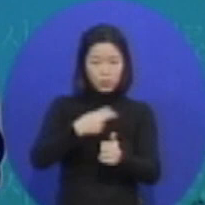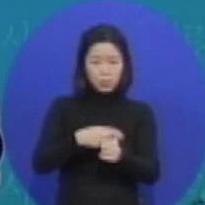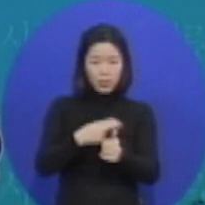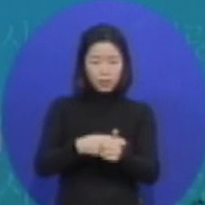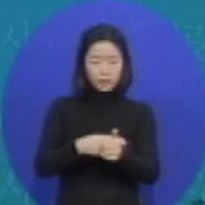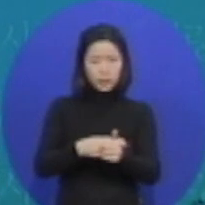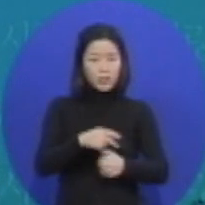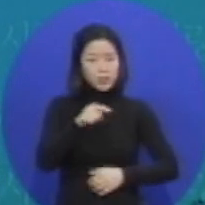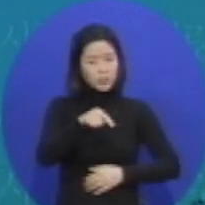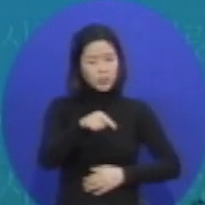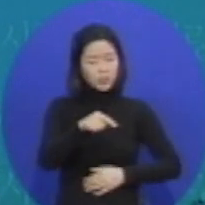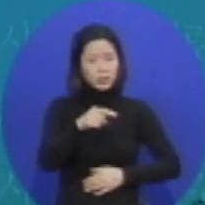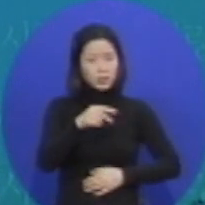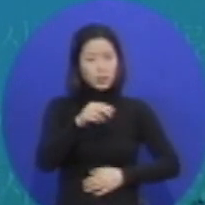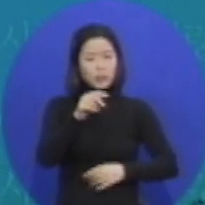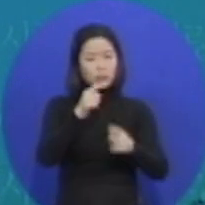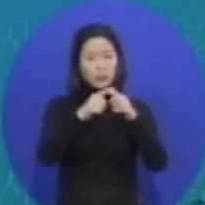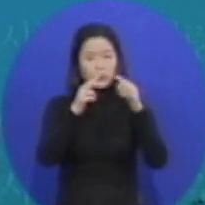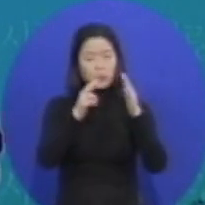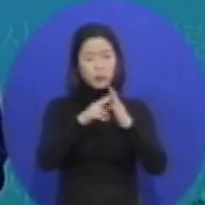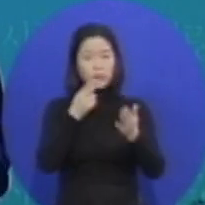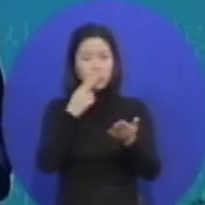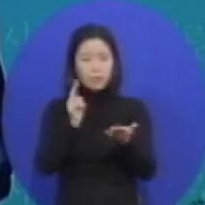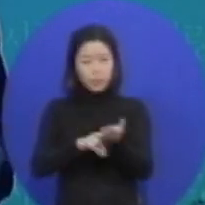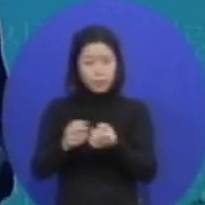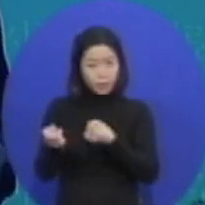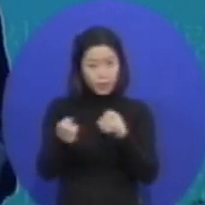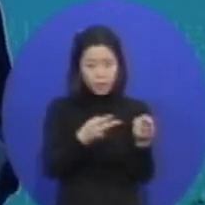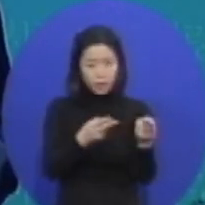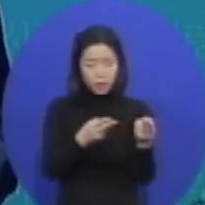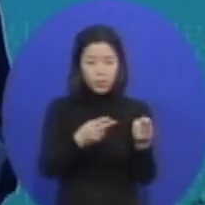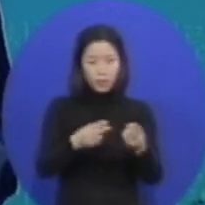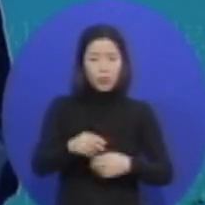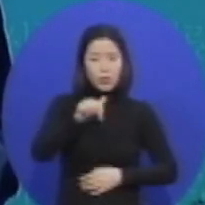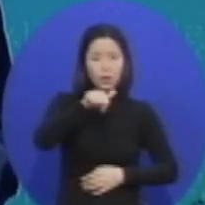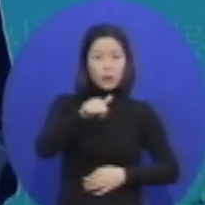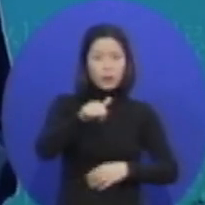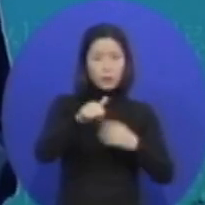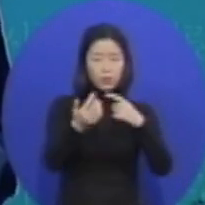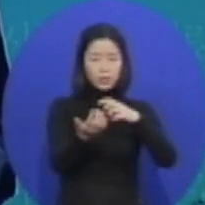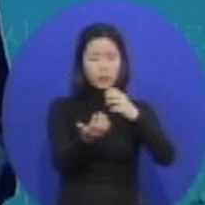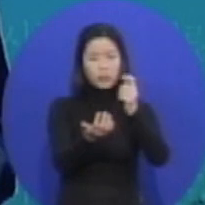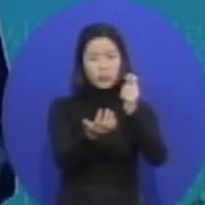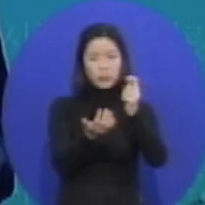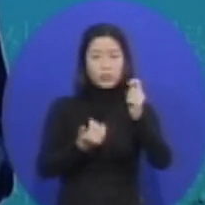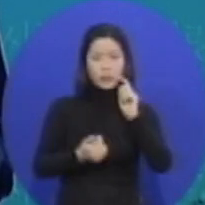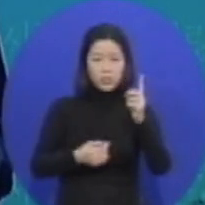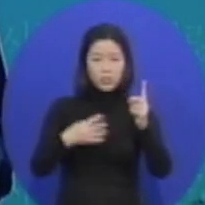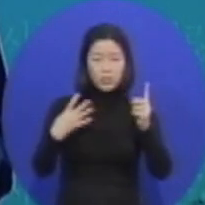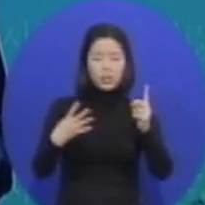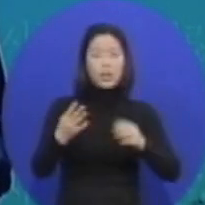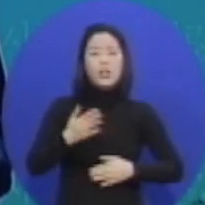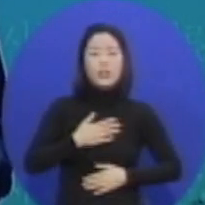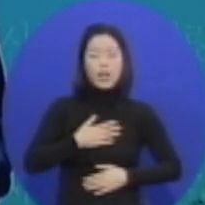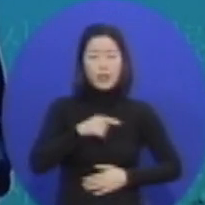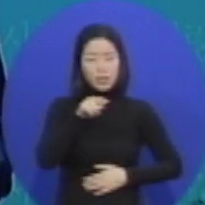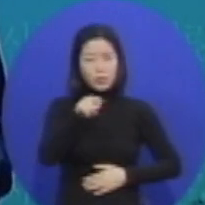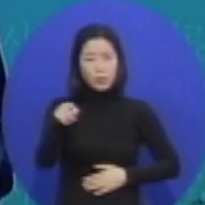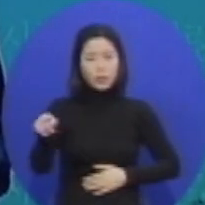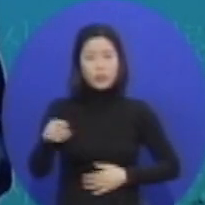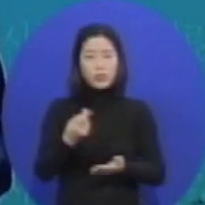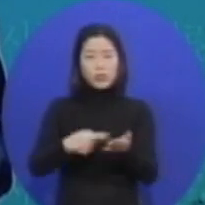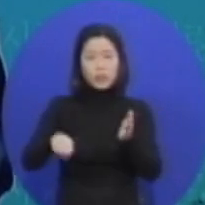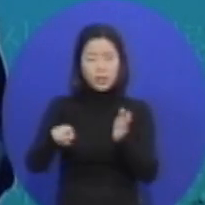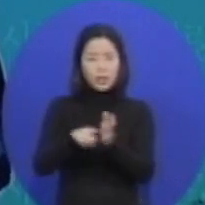교인들에게 편지를 쓰면서 고린도전서 1장 4절에 내가 너희를 인하여 항상